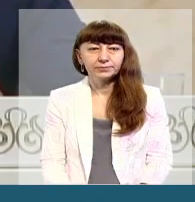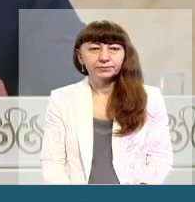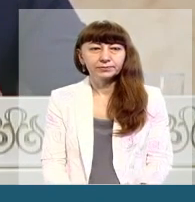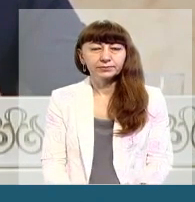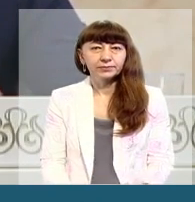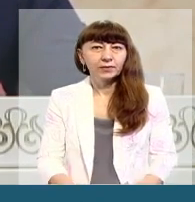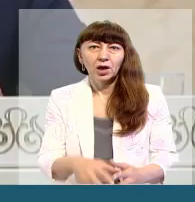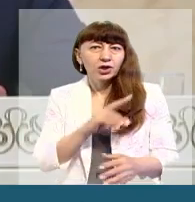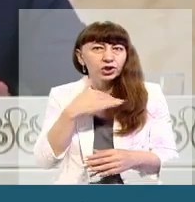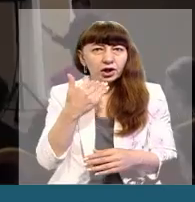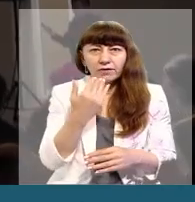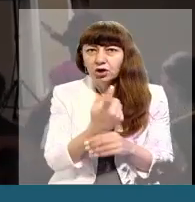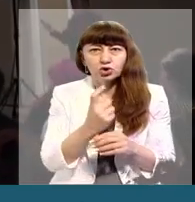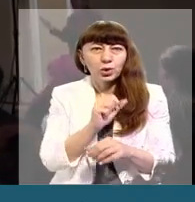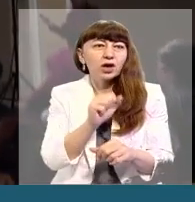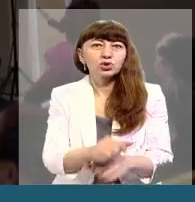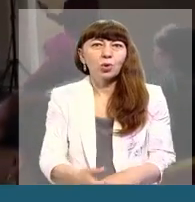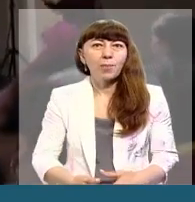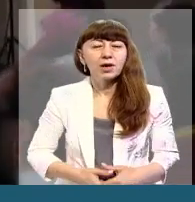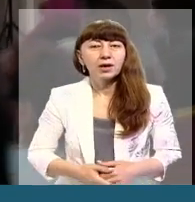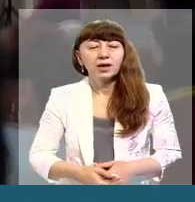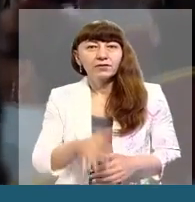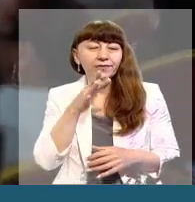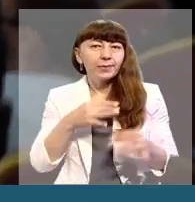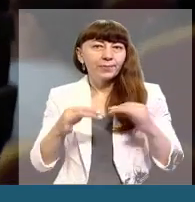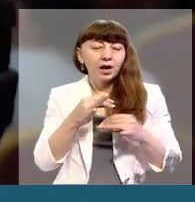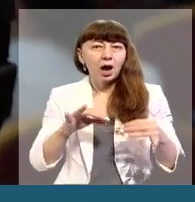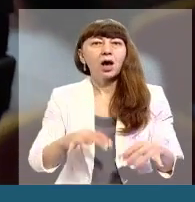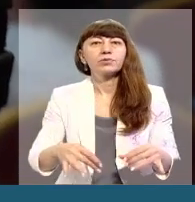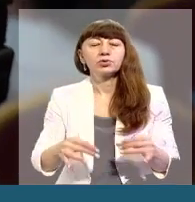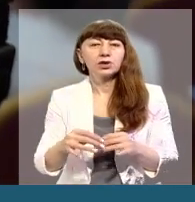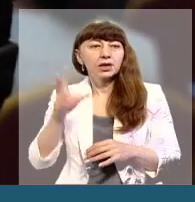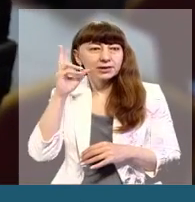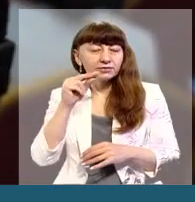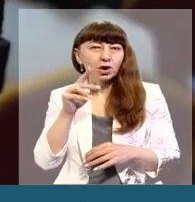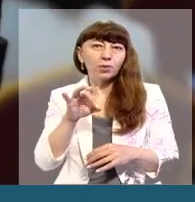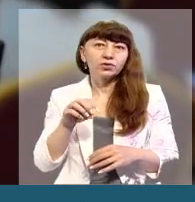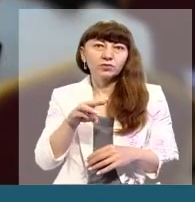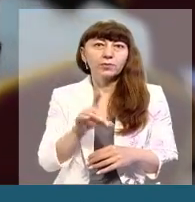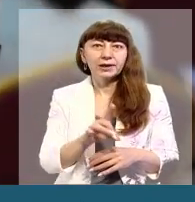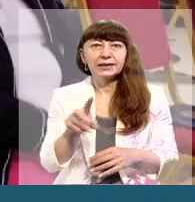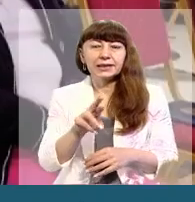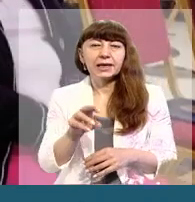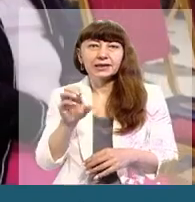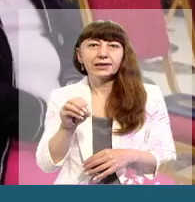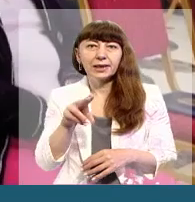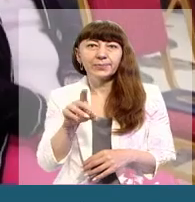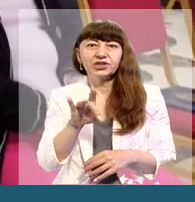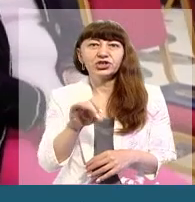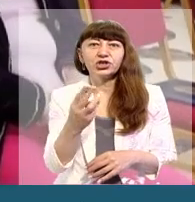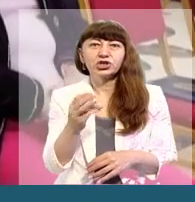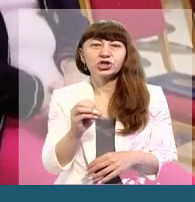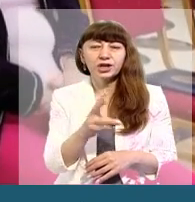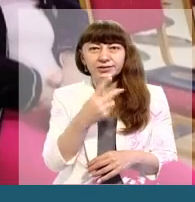и никто не говорит, что это константа. Во время брифинга также обсудили и деятельность цифровой платформы для петиций ePetition. С